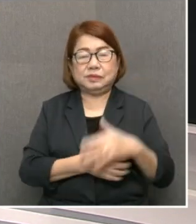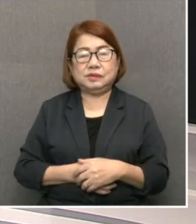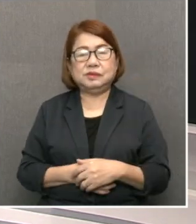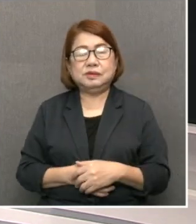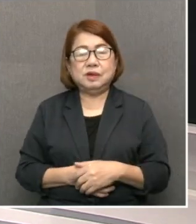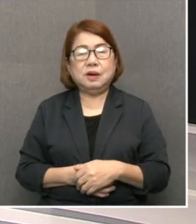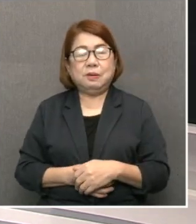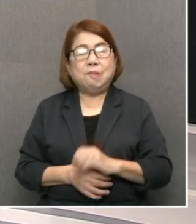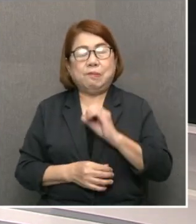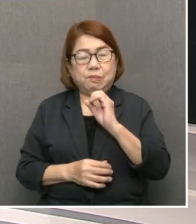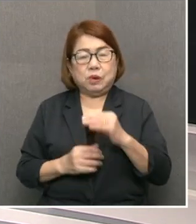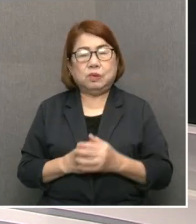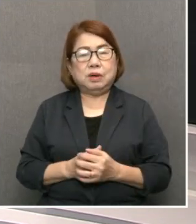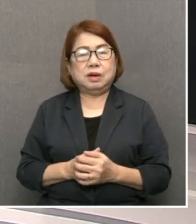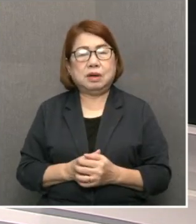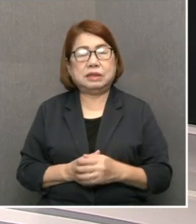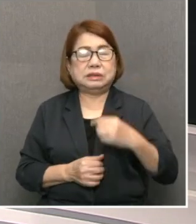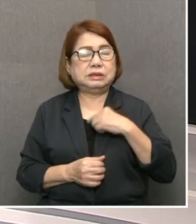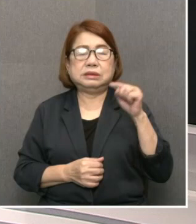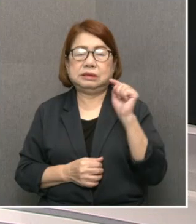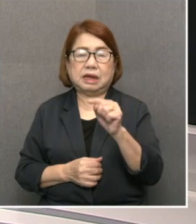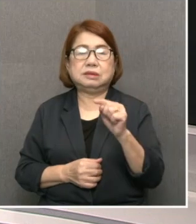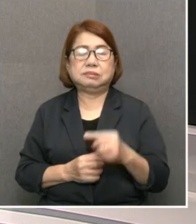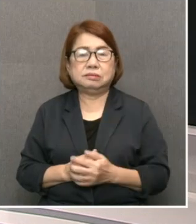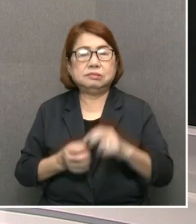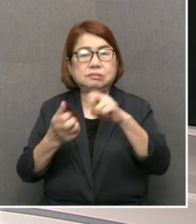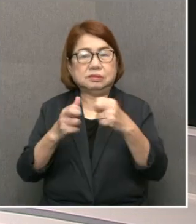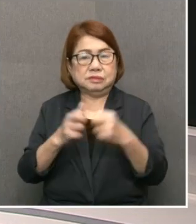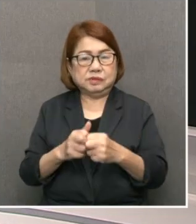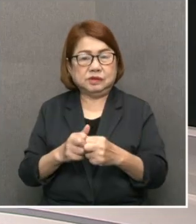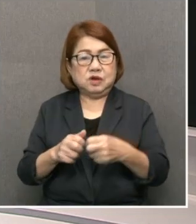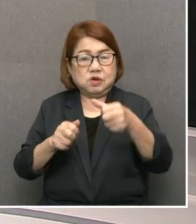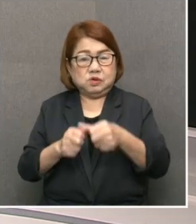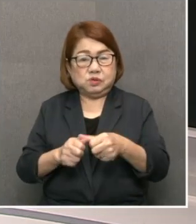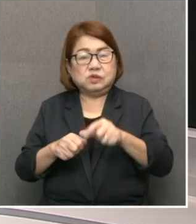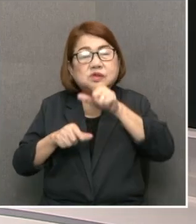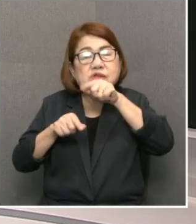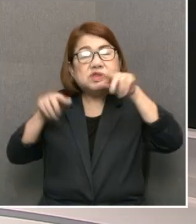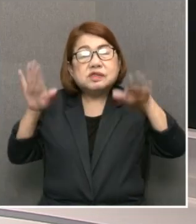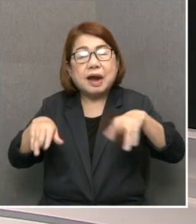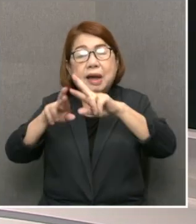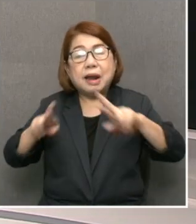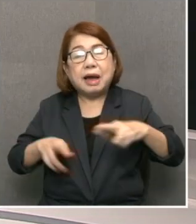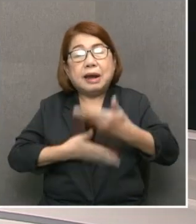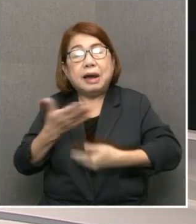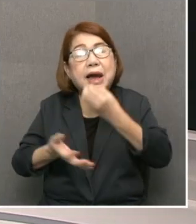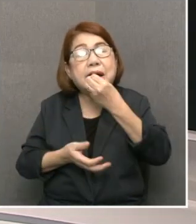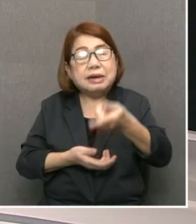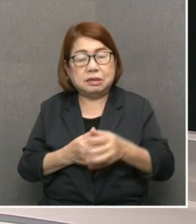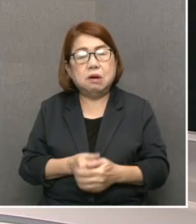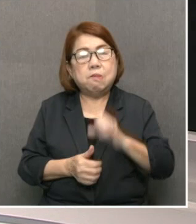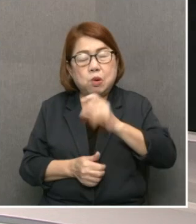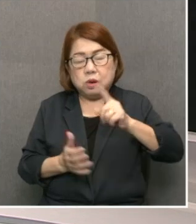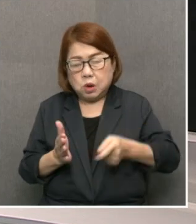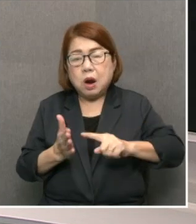าการตำรวจแห่งชาติค่ะก็มีข้อสั่งการเกี่ยวกับเรื่องของเหตุการณ์ที่เกิดขึ้นที่ชัยนาทเช่นกันนะคะโดยท่านบอกว่าให้ขยายผล